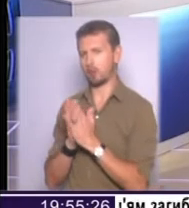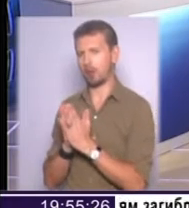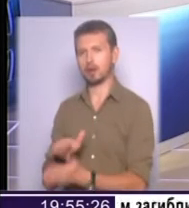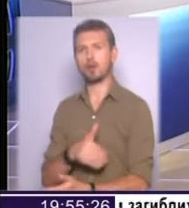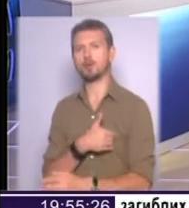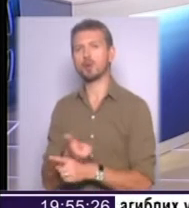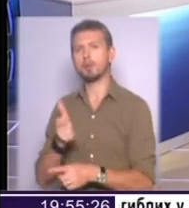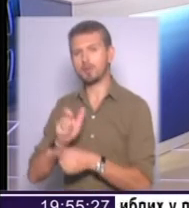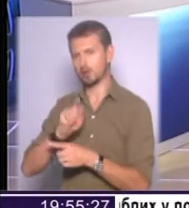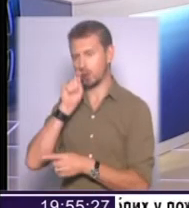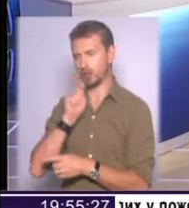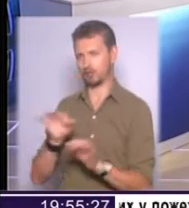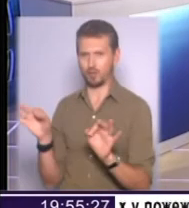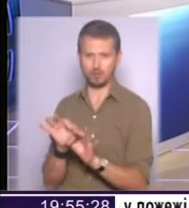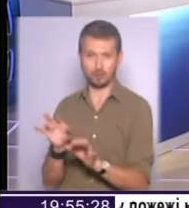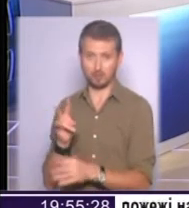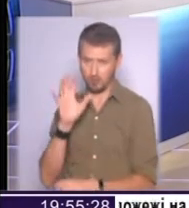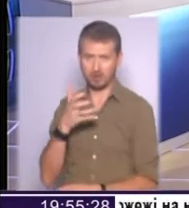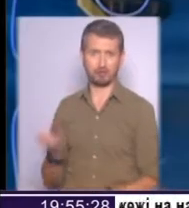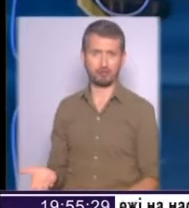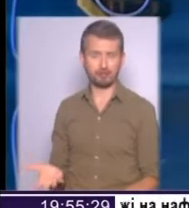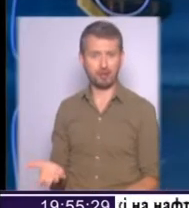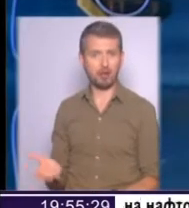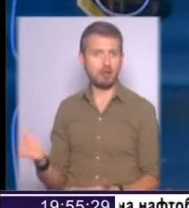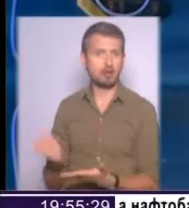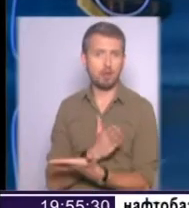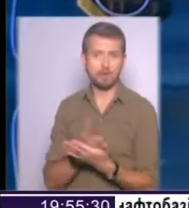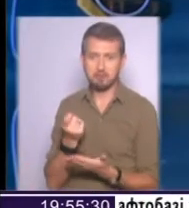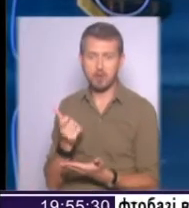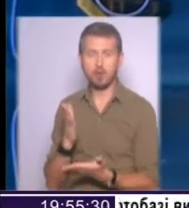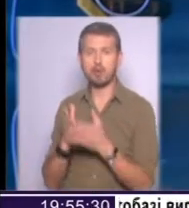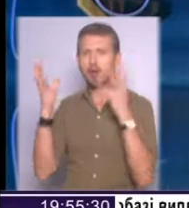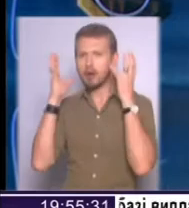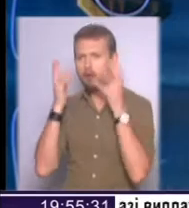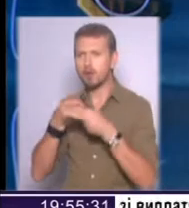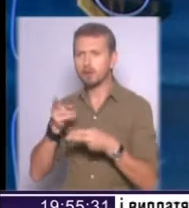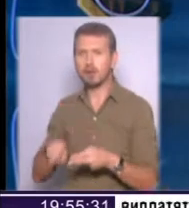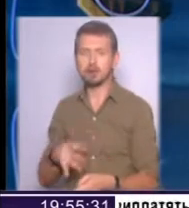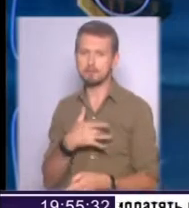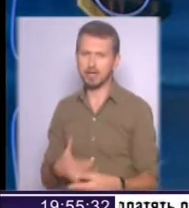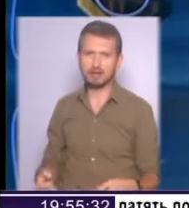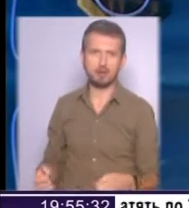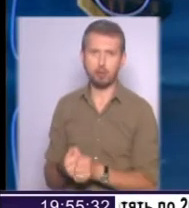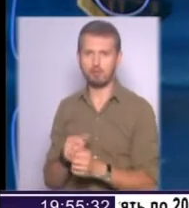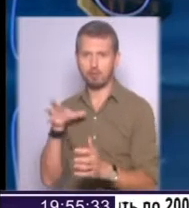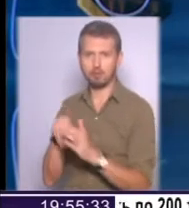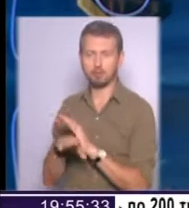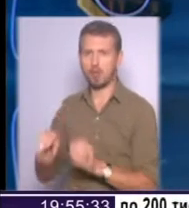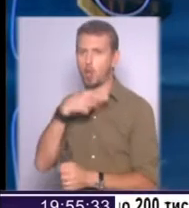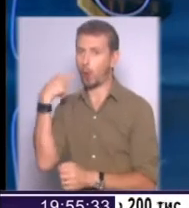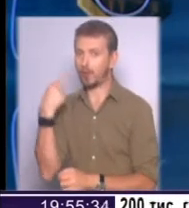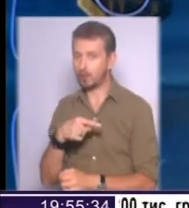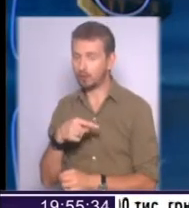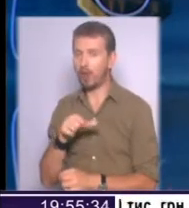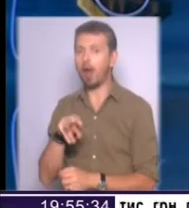більше української музики. Ну, серйозно, зовсім мало. Є радіостанції, які принципово не ставлять в ефір російську музику,